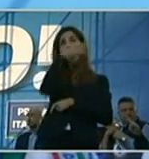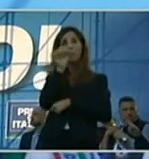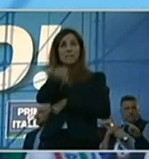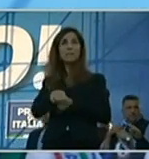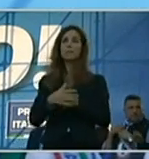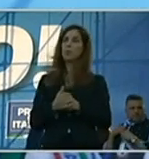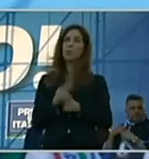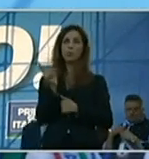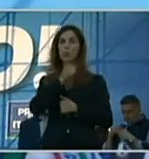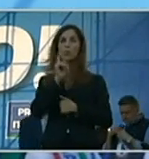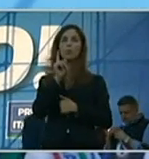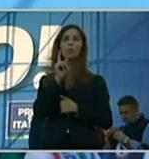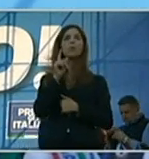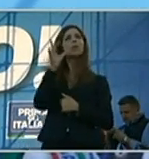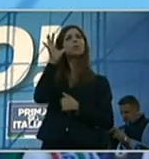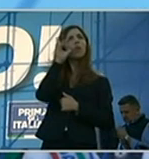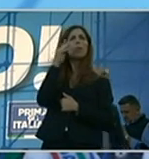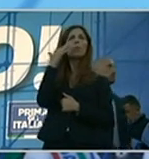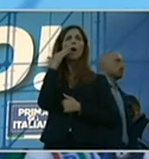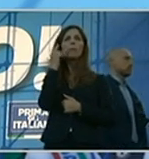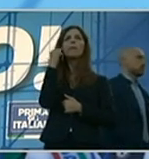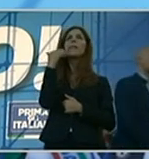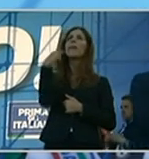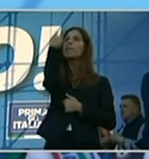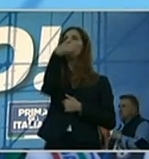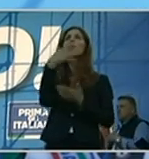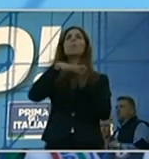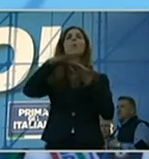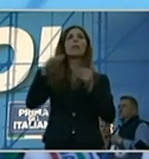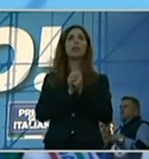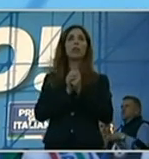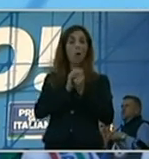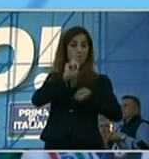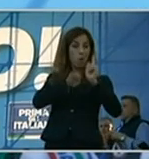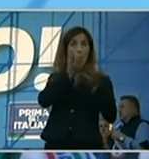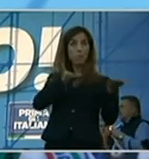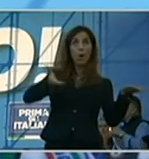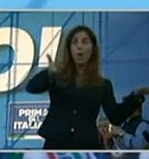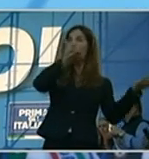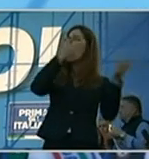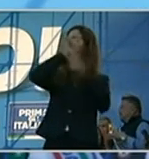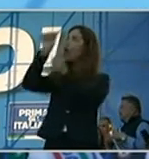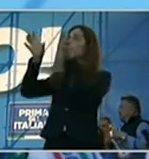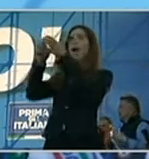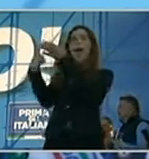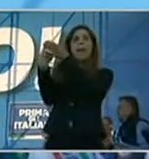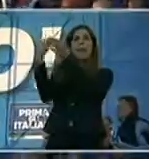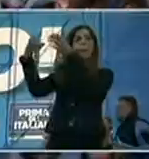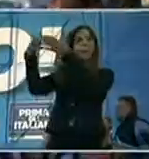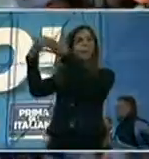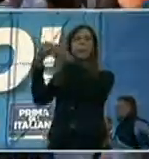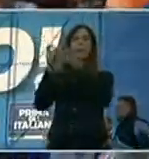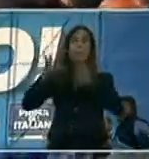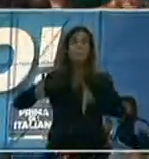volto pulito. Popolo contro elite, il palazzo chiuso a